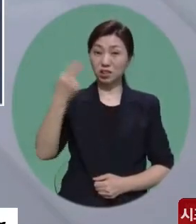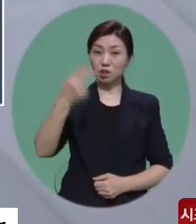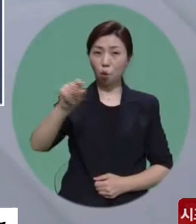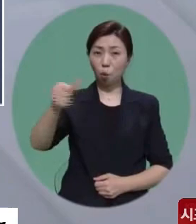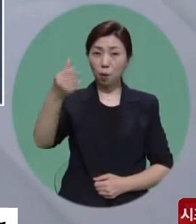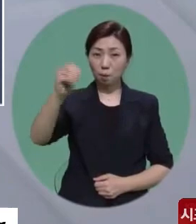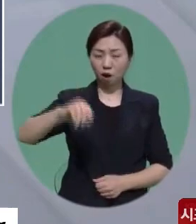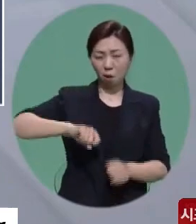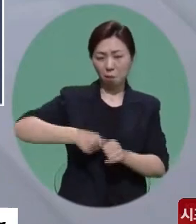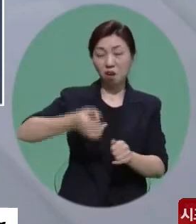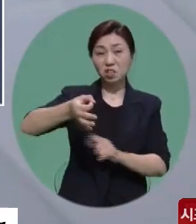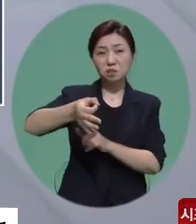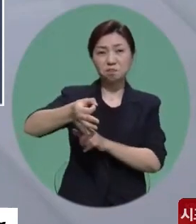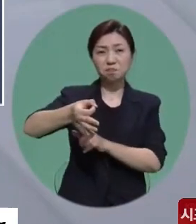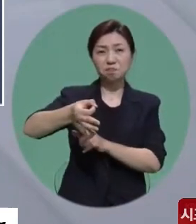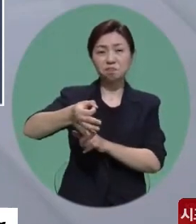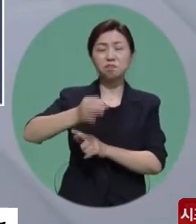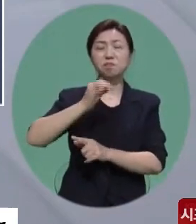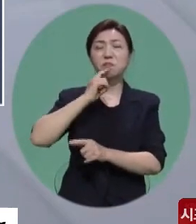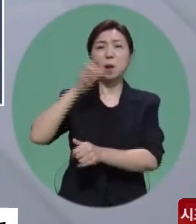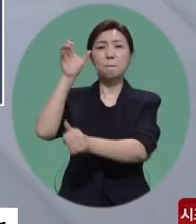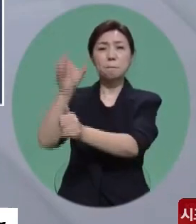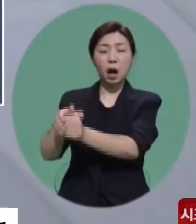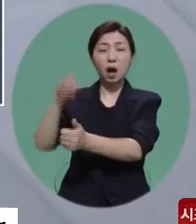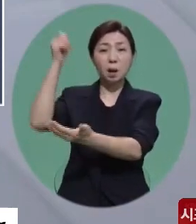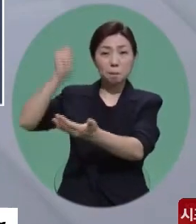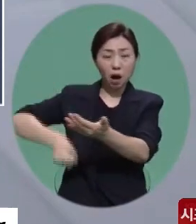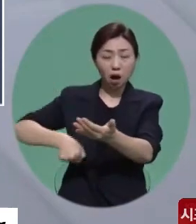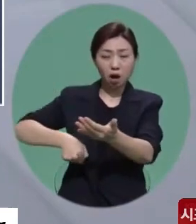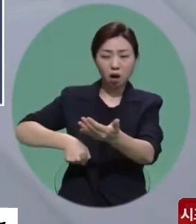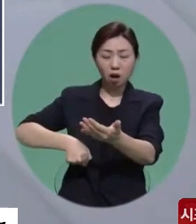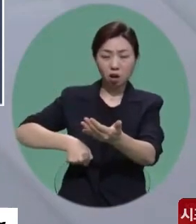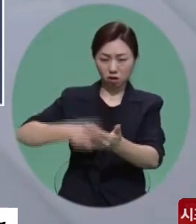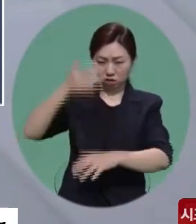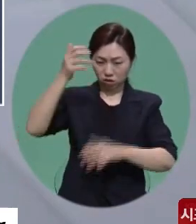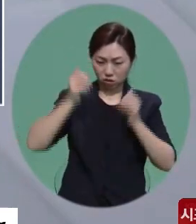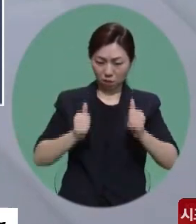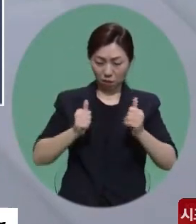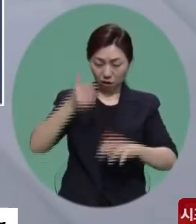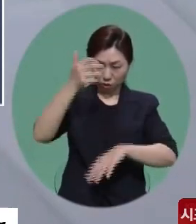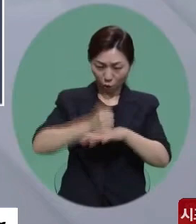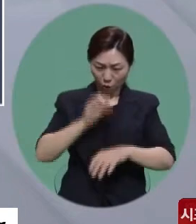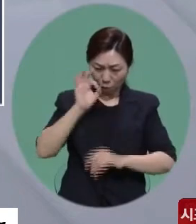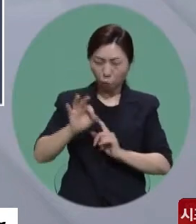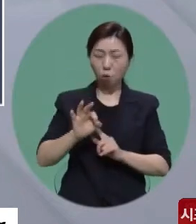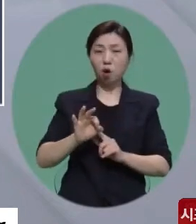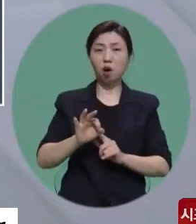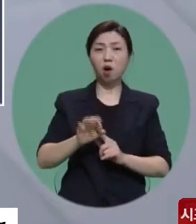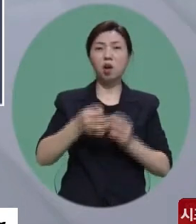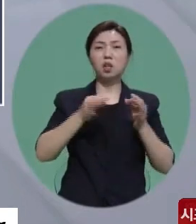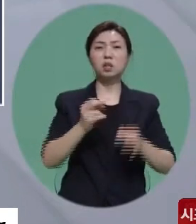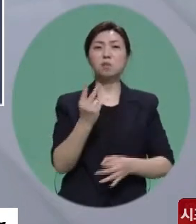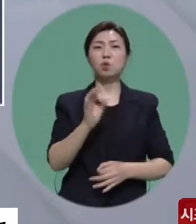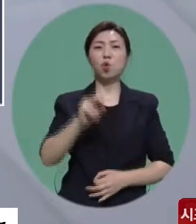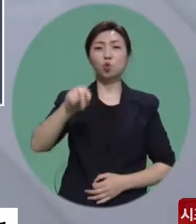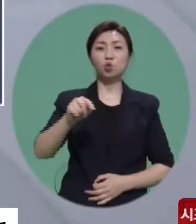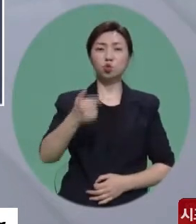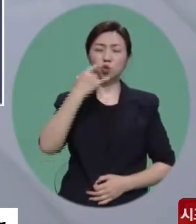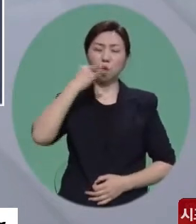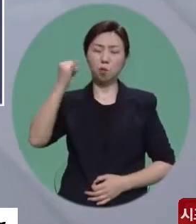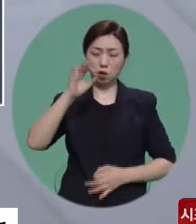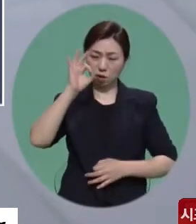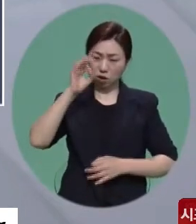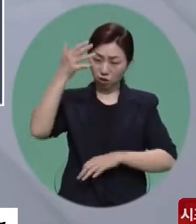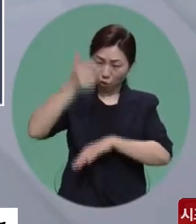판결을 낸 재판 결과에 대해서 그 김미숙 어머님께서 정말 원통하다고 절규를 하셨습니다. 다음 대통령은 그